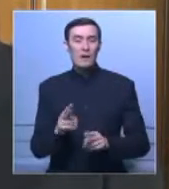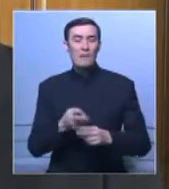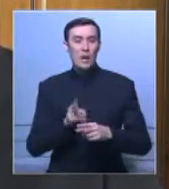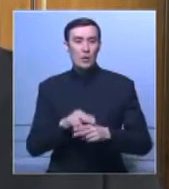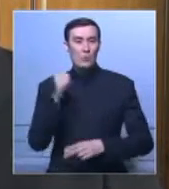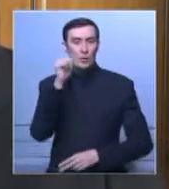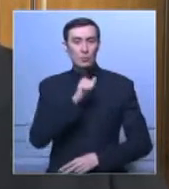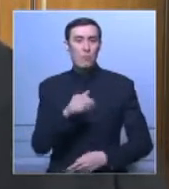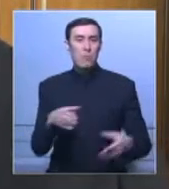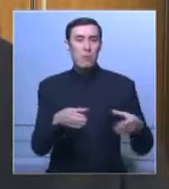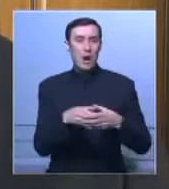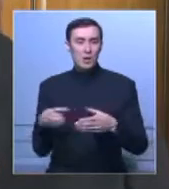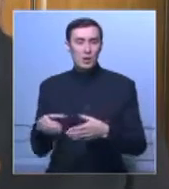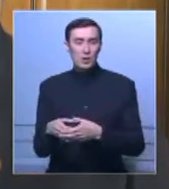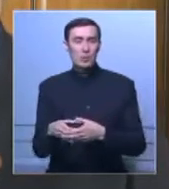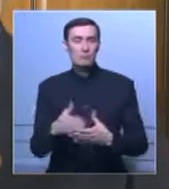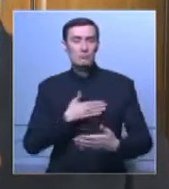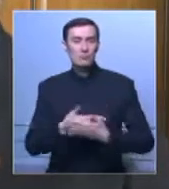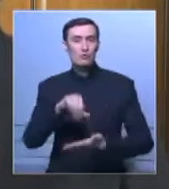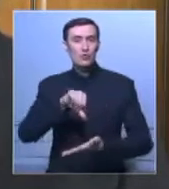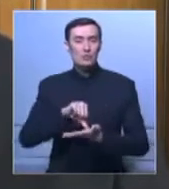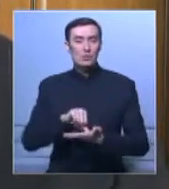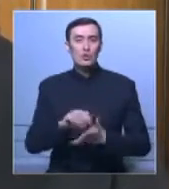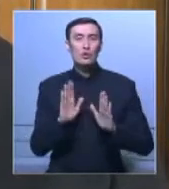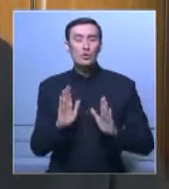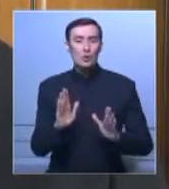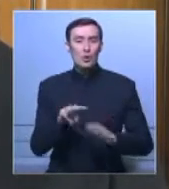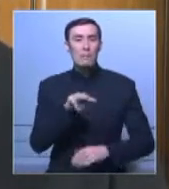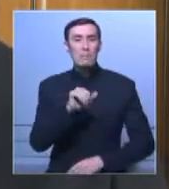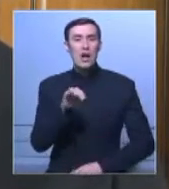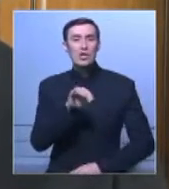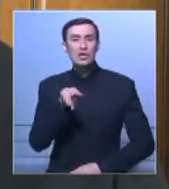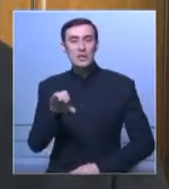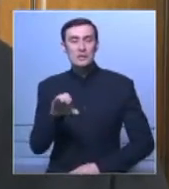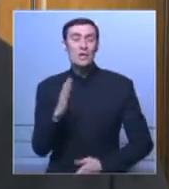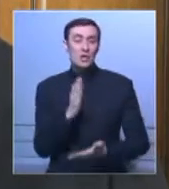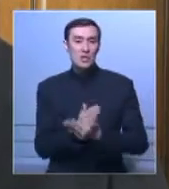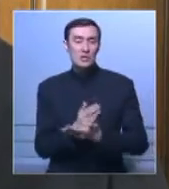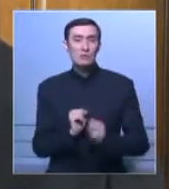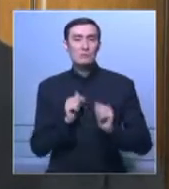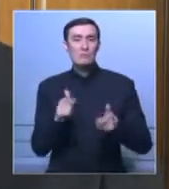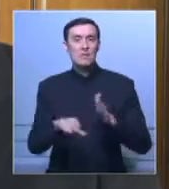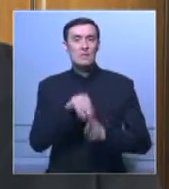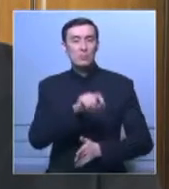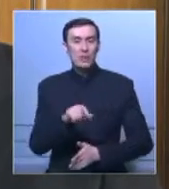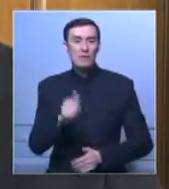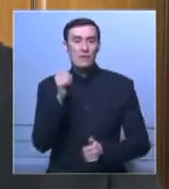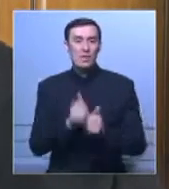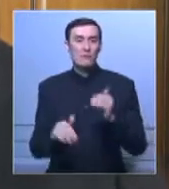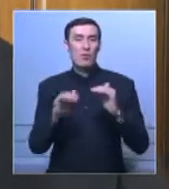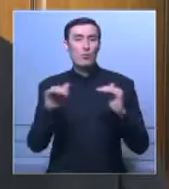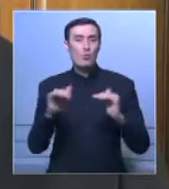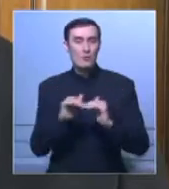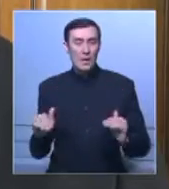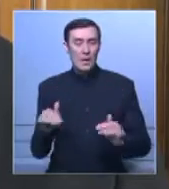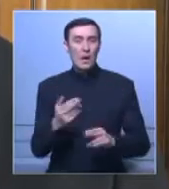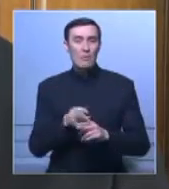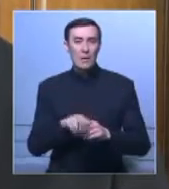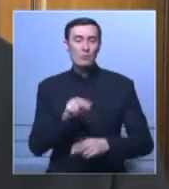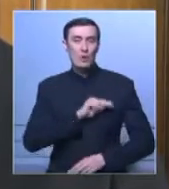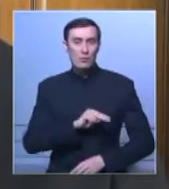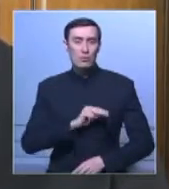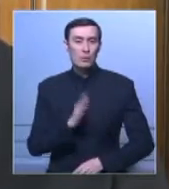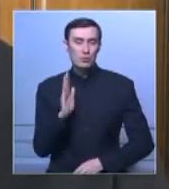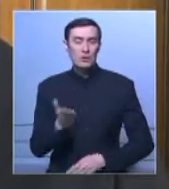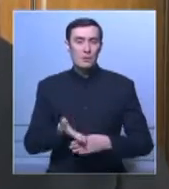все партии принимают участие. И причем не только этот мажилис, а депутаты маслихата всех уровней. Поэтому работа, конечно,